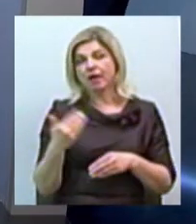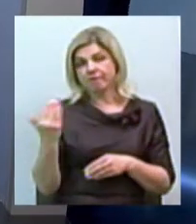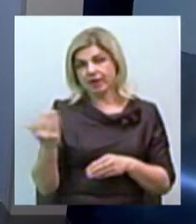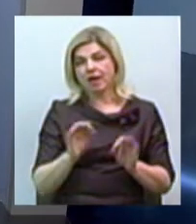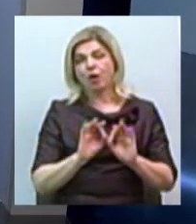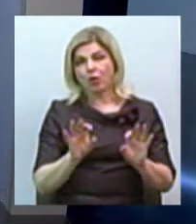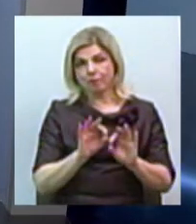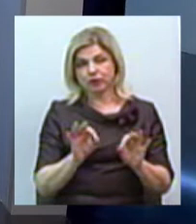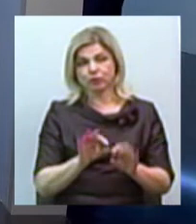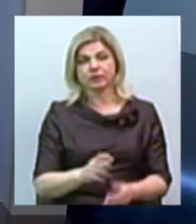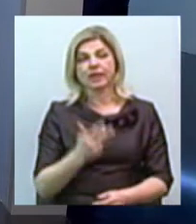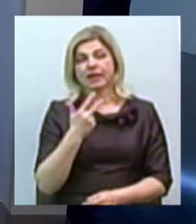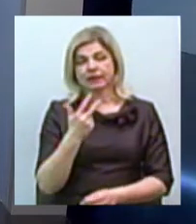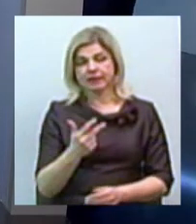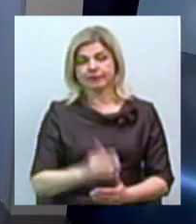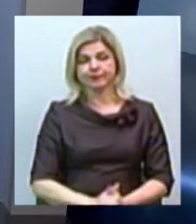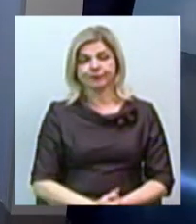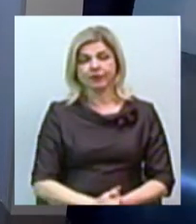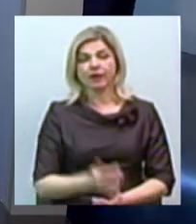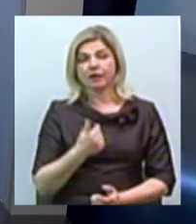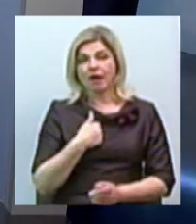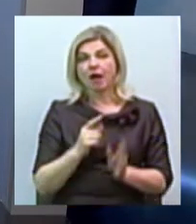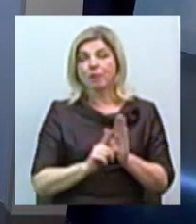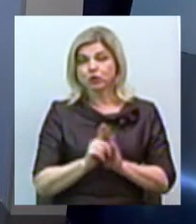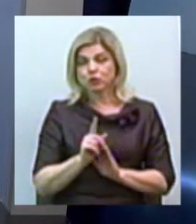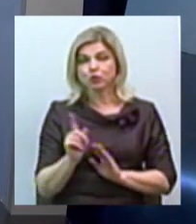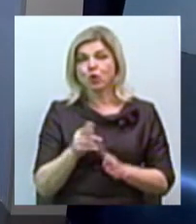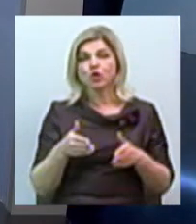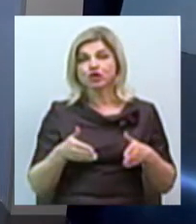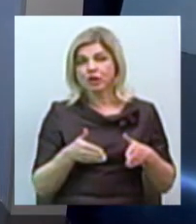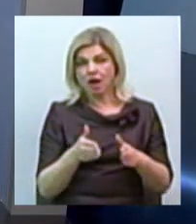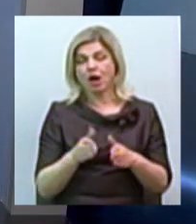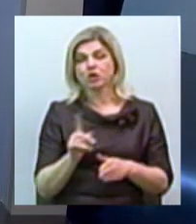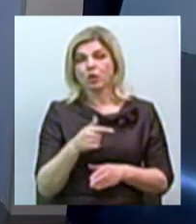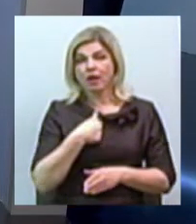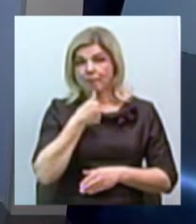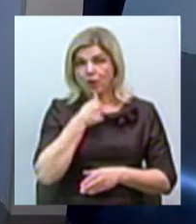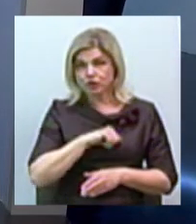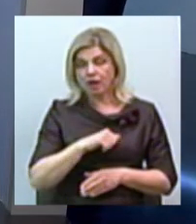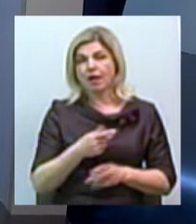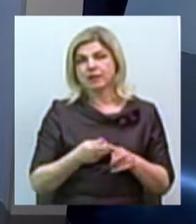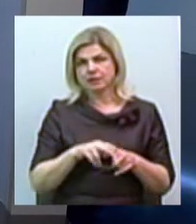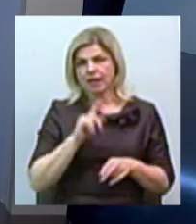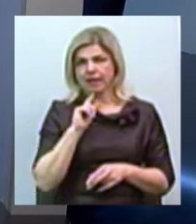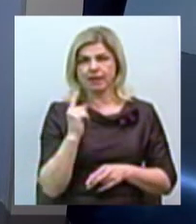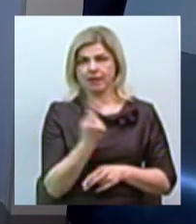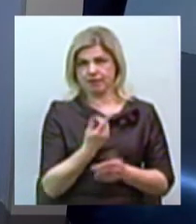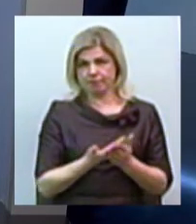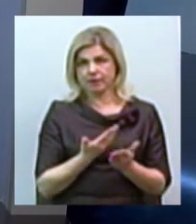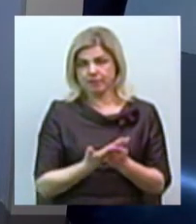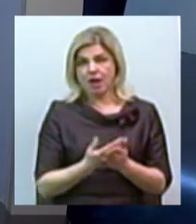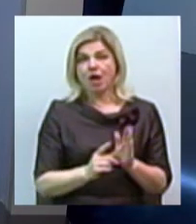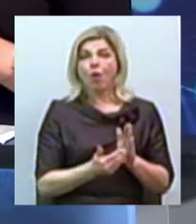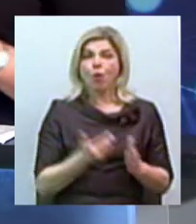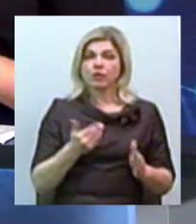прокоментуєте найяскравіший. Я почну з того, що шлях, який я пройшла, це майже рік. Від початку, коли